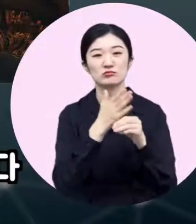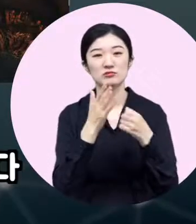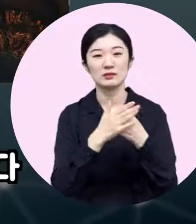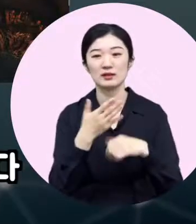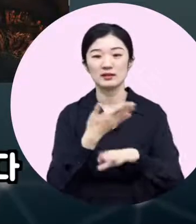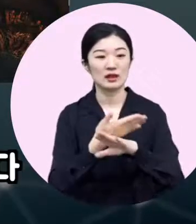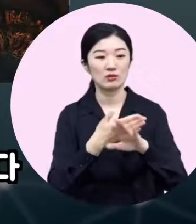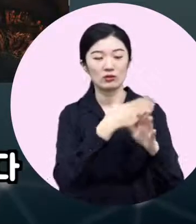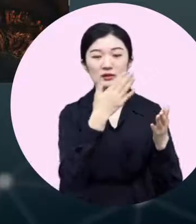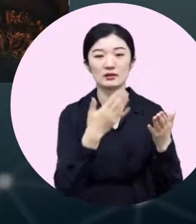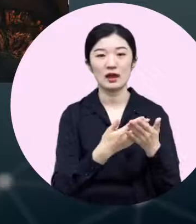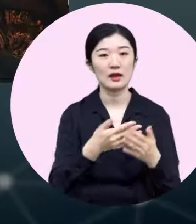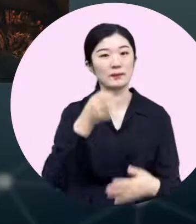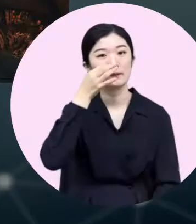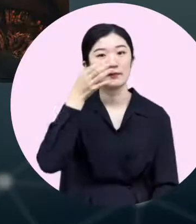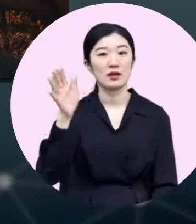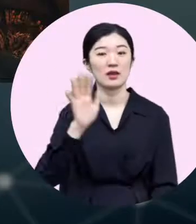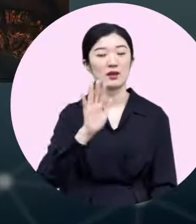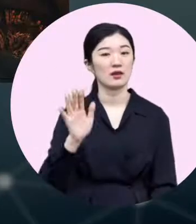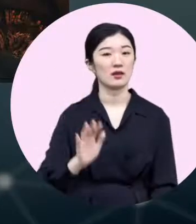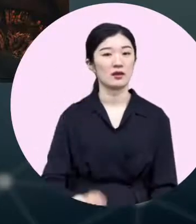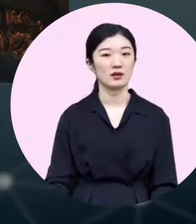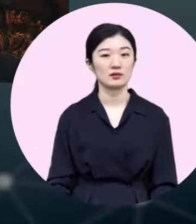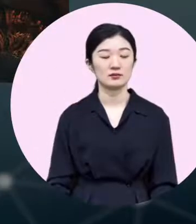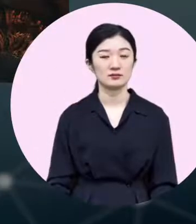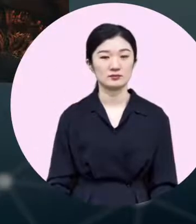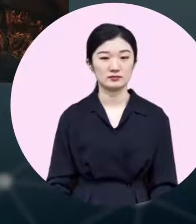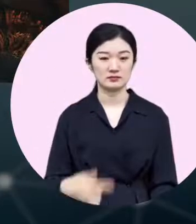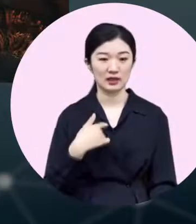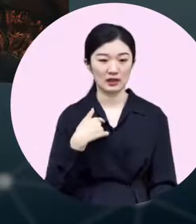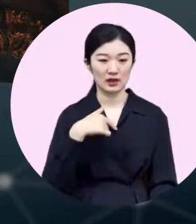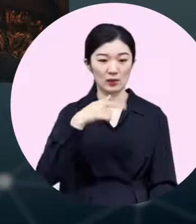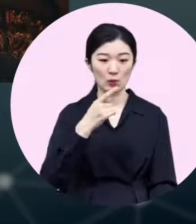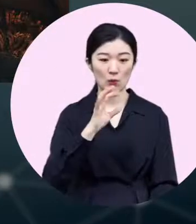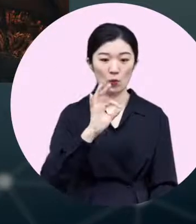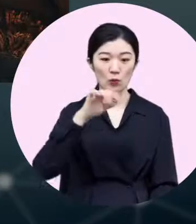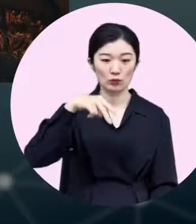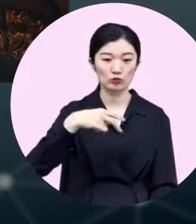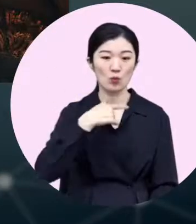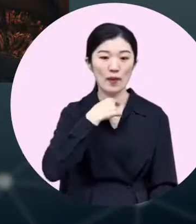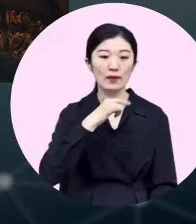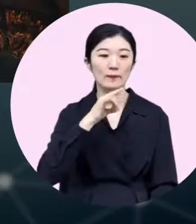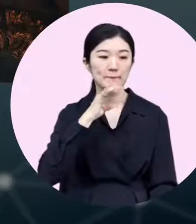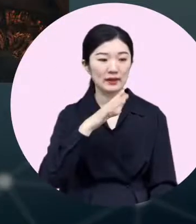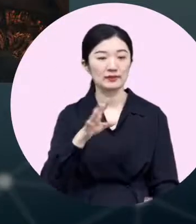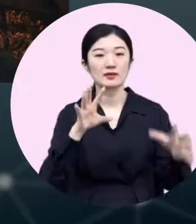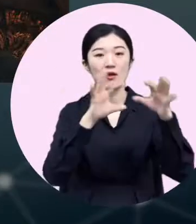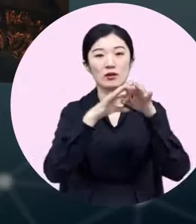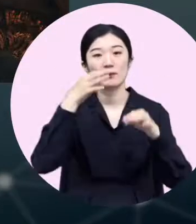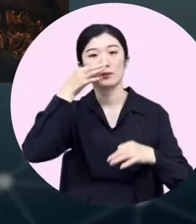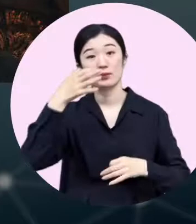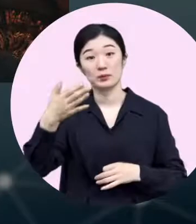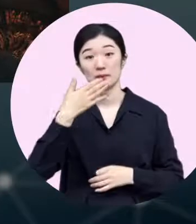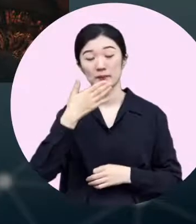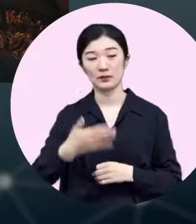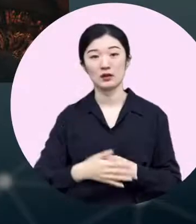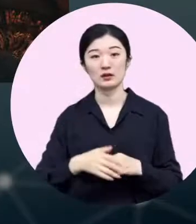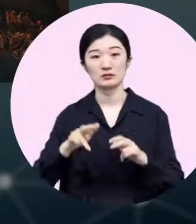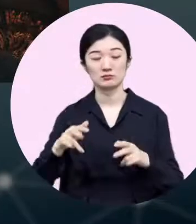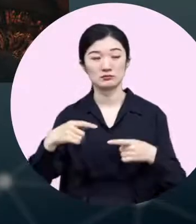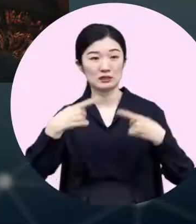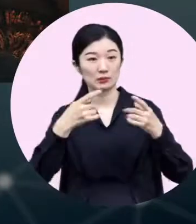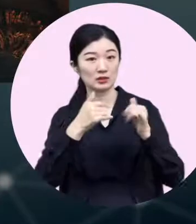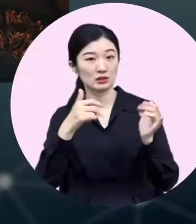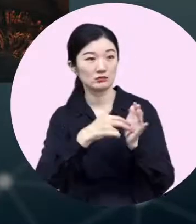어차피 공유가 안 되고 있습니다. 참가자들은 제가 딱 그 공유를 선택한 화면만 보고 있는 거예요. 여러분들의 화면에서 보여지는 게